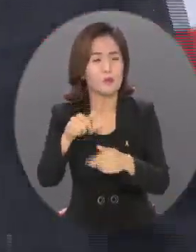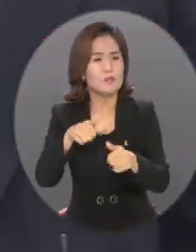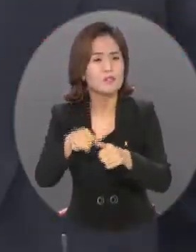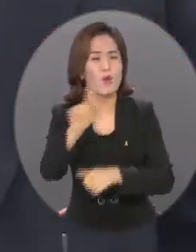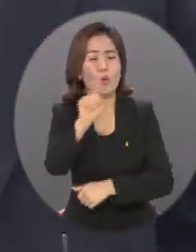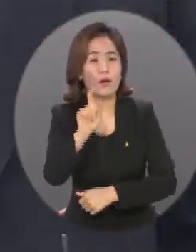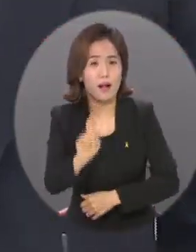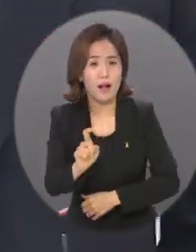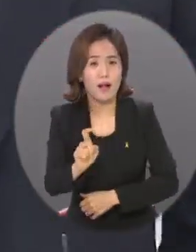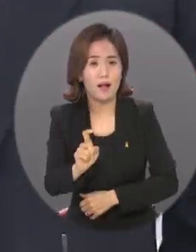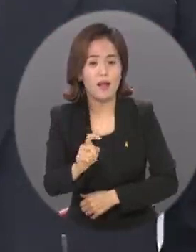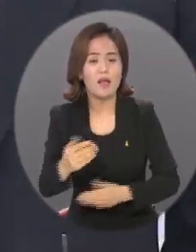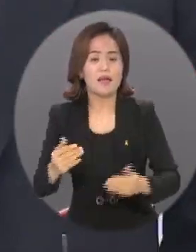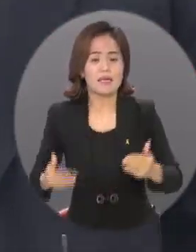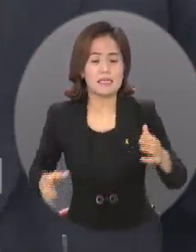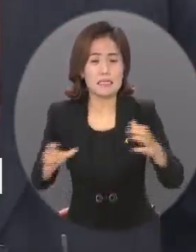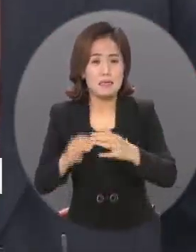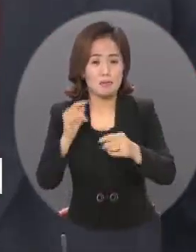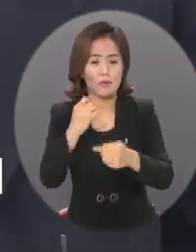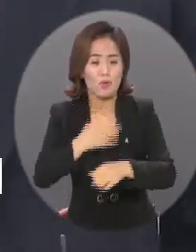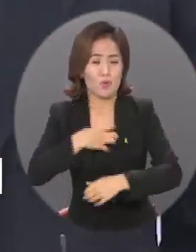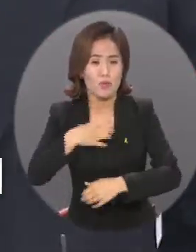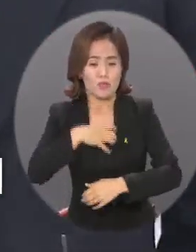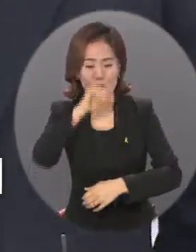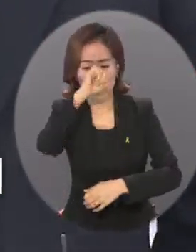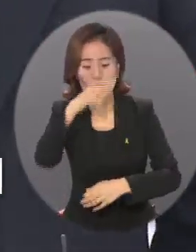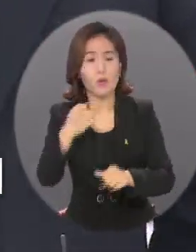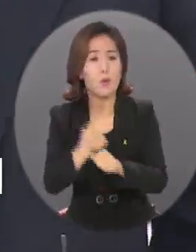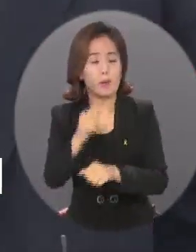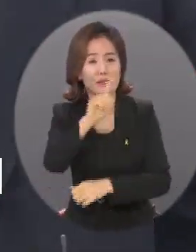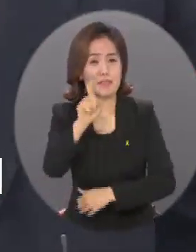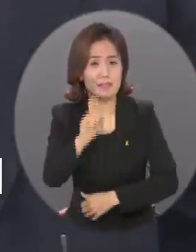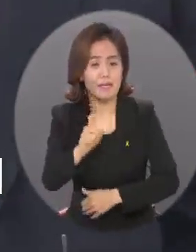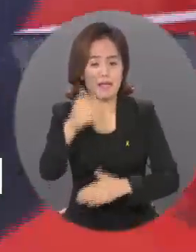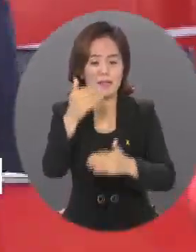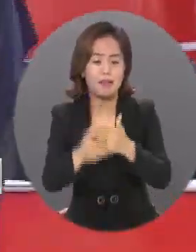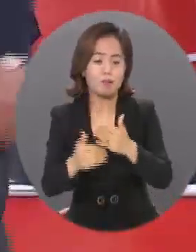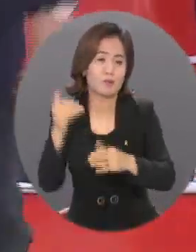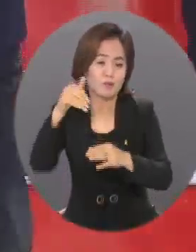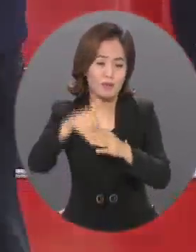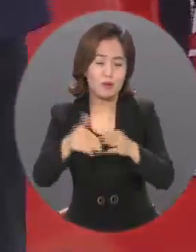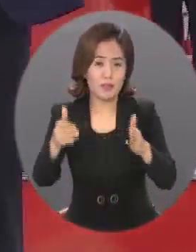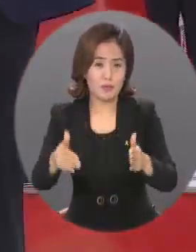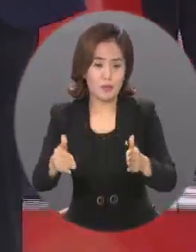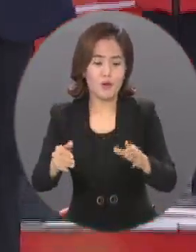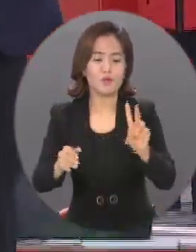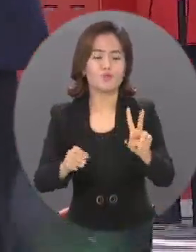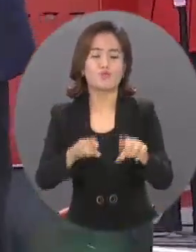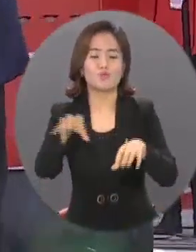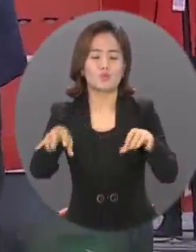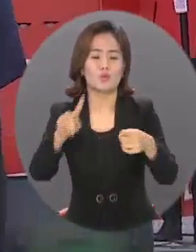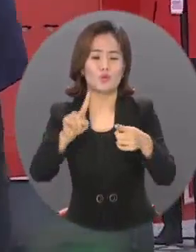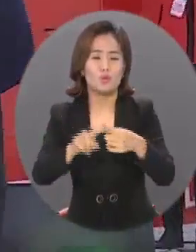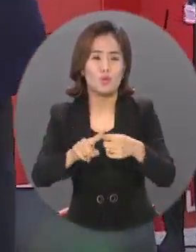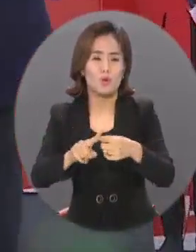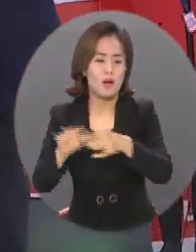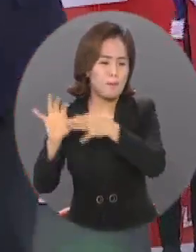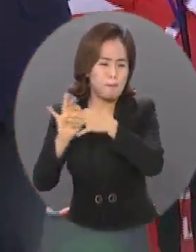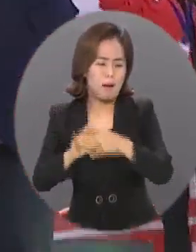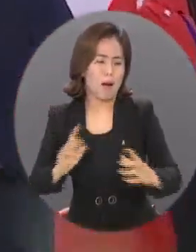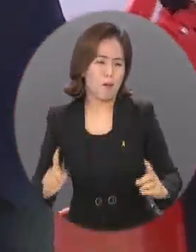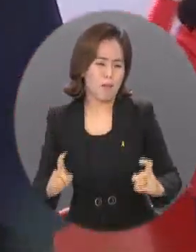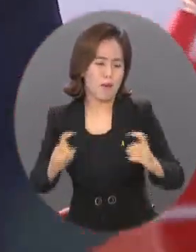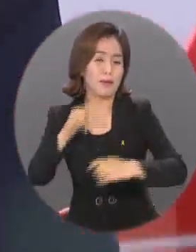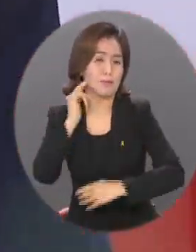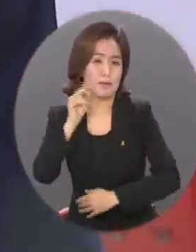먹히느냐, 진영 결집 효과 등 위기를 기회로 삼느냐. 남은 선거 기간 동안 거대 양당의 치열한 수싸움이